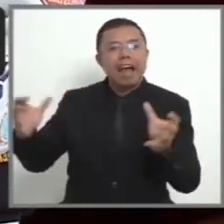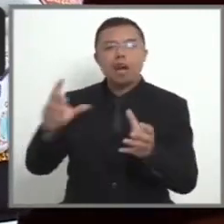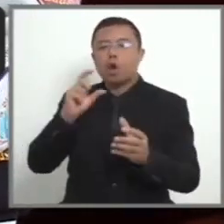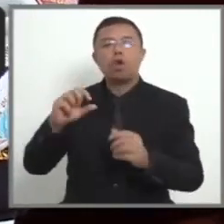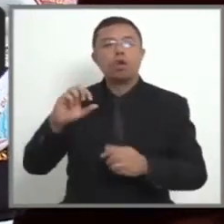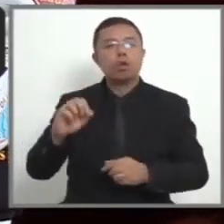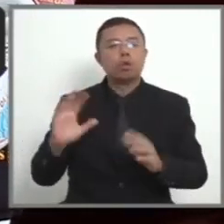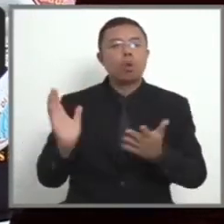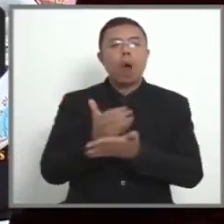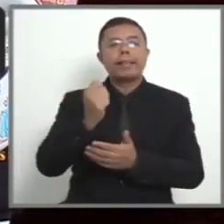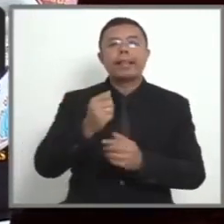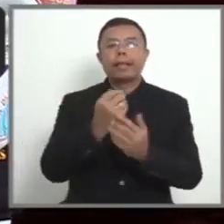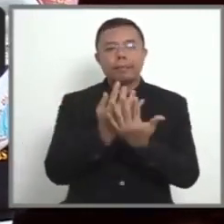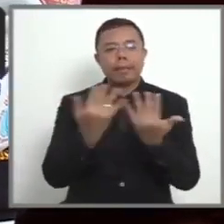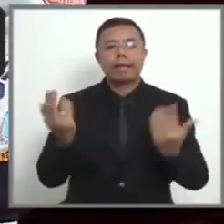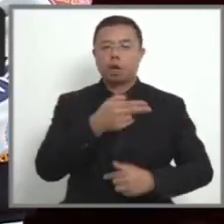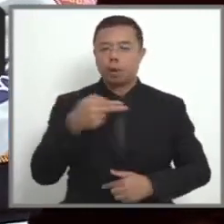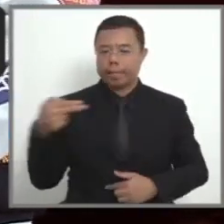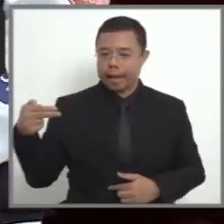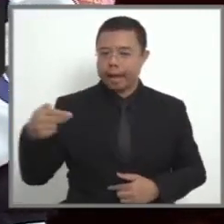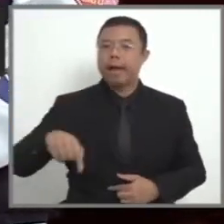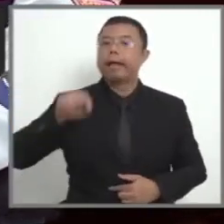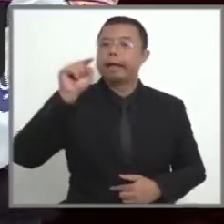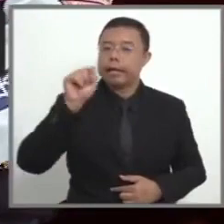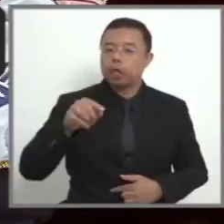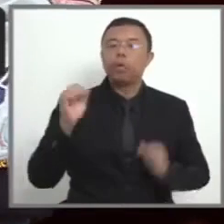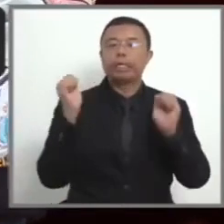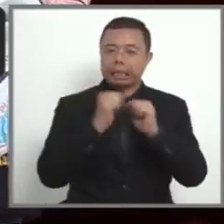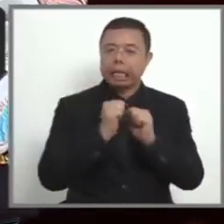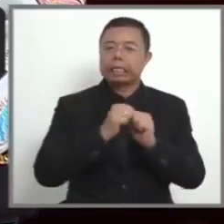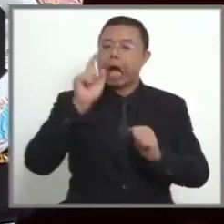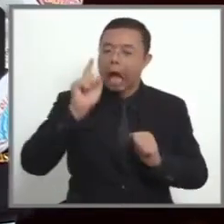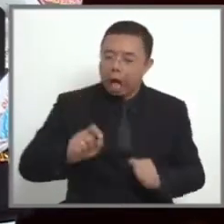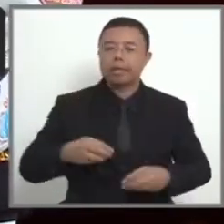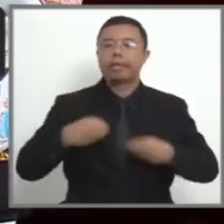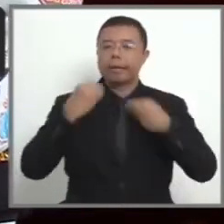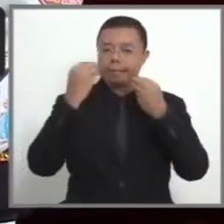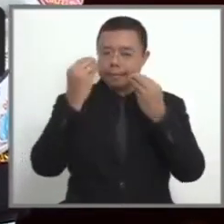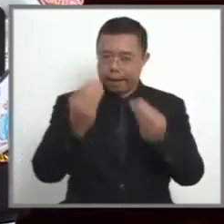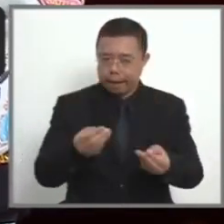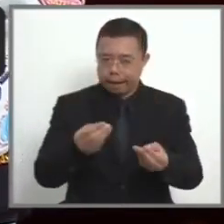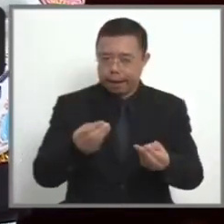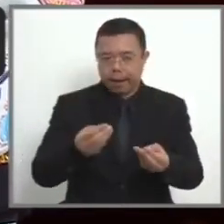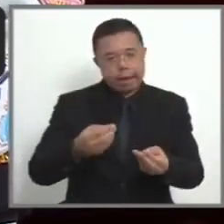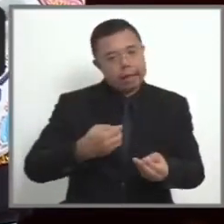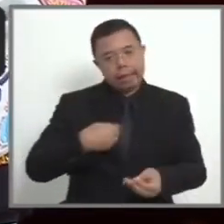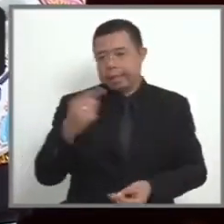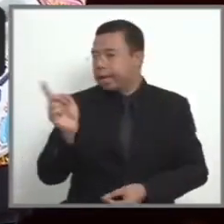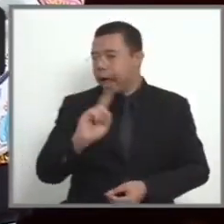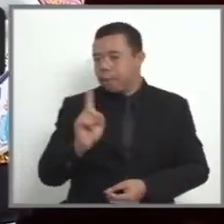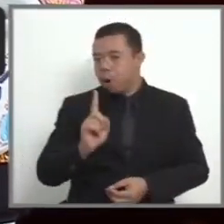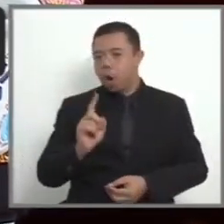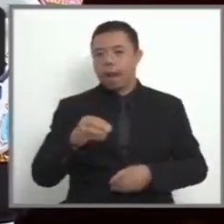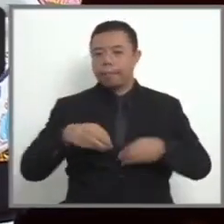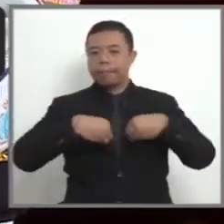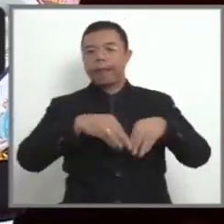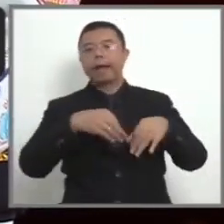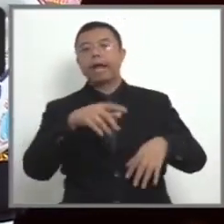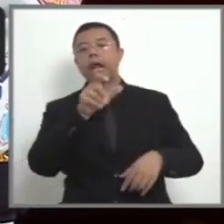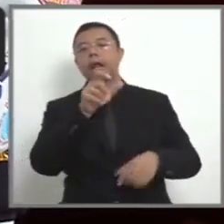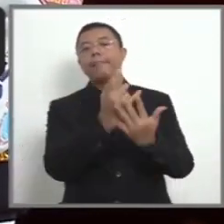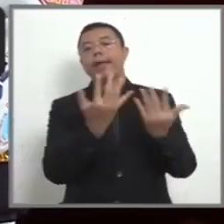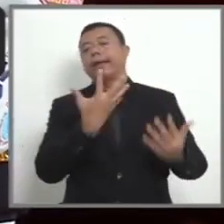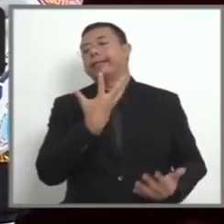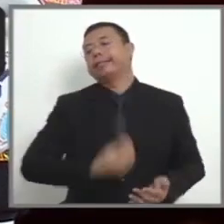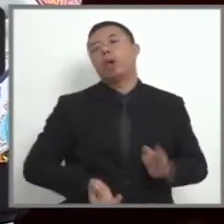di Indonesia itu janji yang harus ditepati kita tidak boleh lagi membiarkan kekecewaan itu